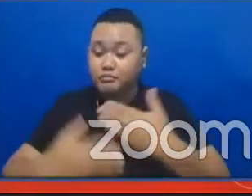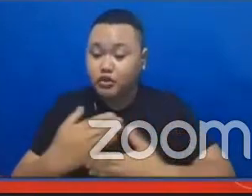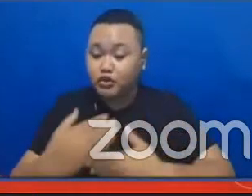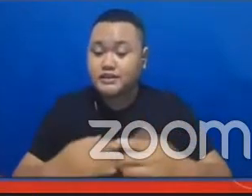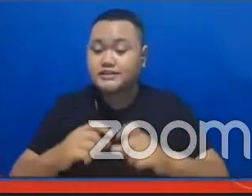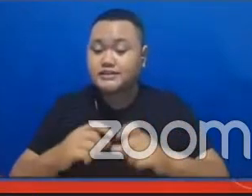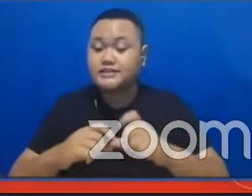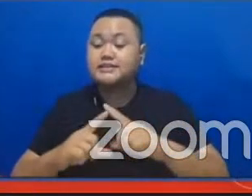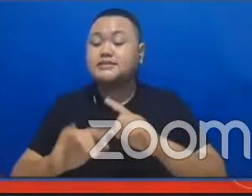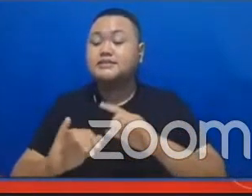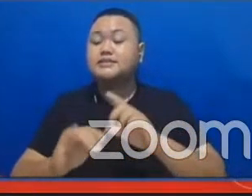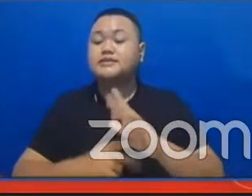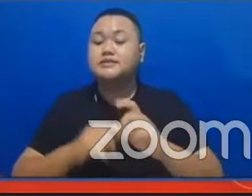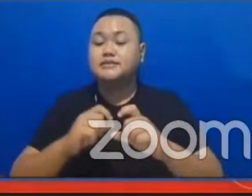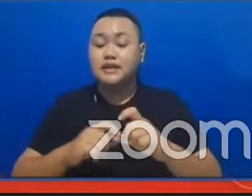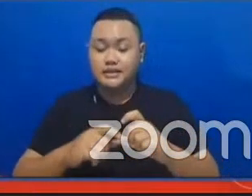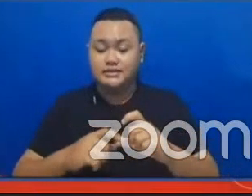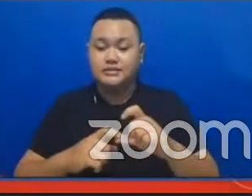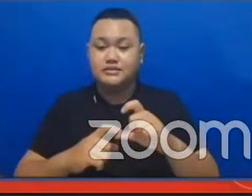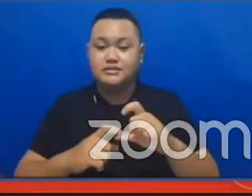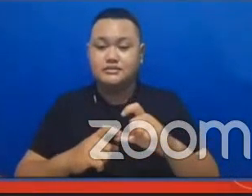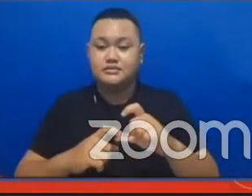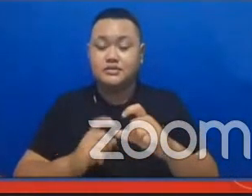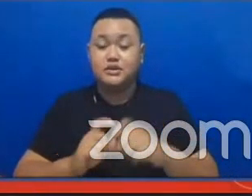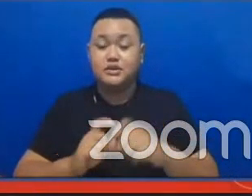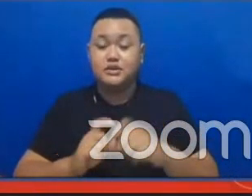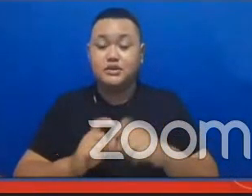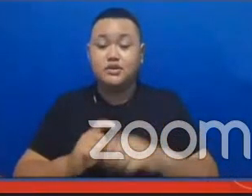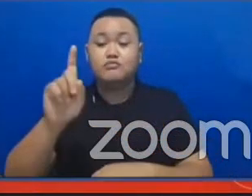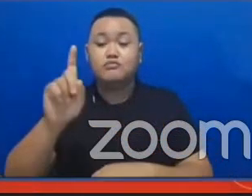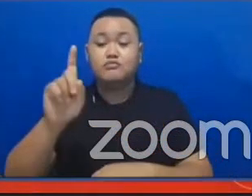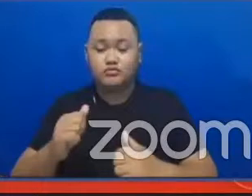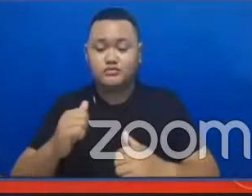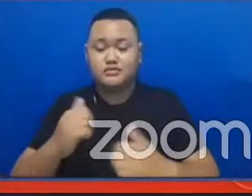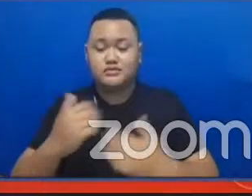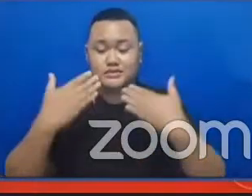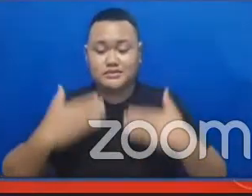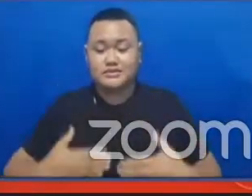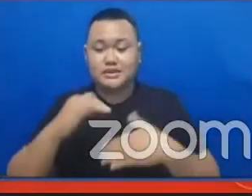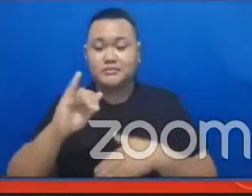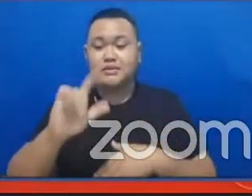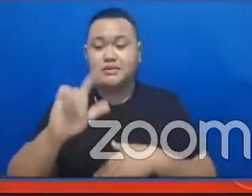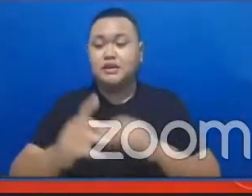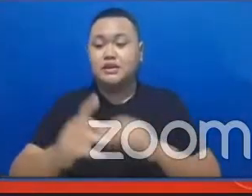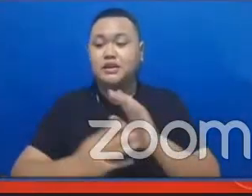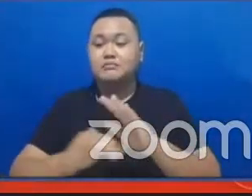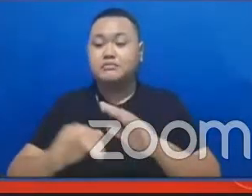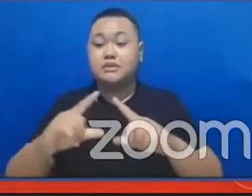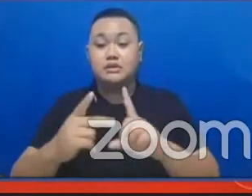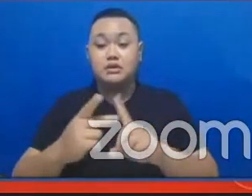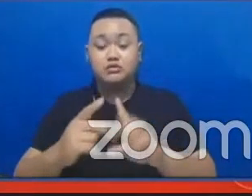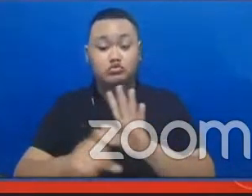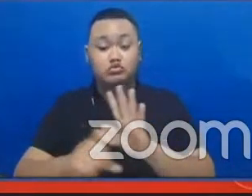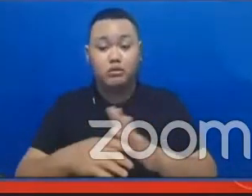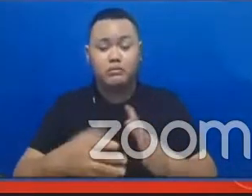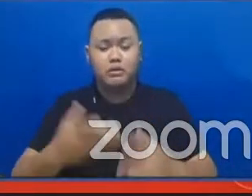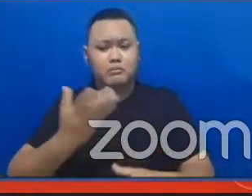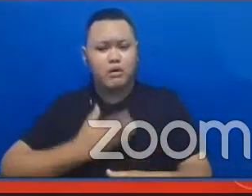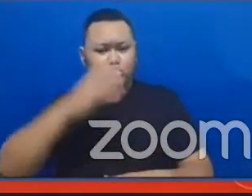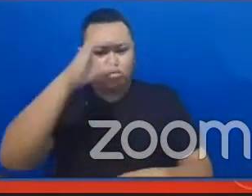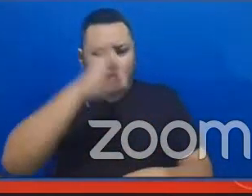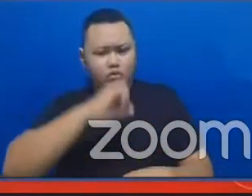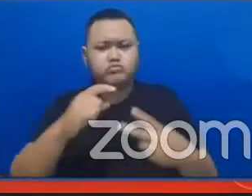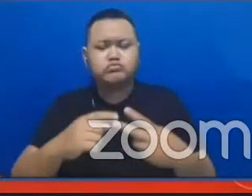sains juga ditumbuh kembangkan sikap ilmiah, yaitu rasa ingin tahu,